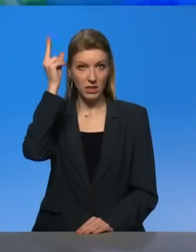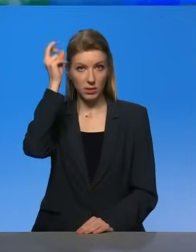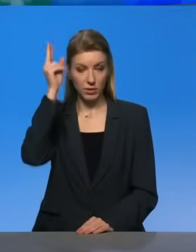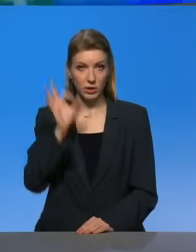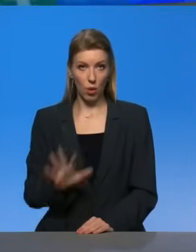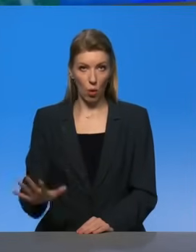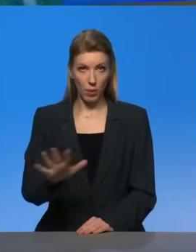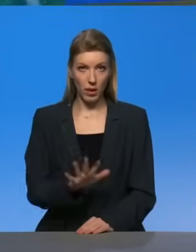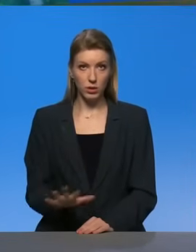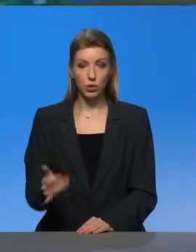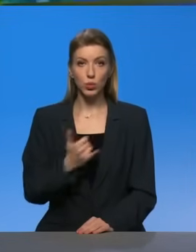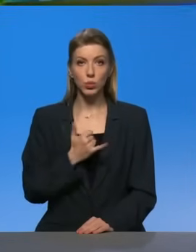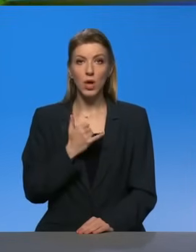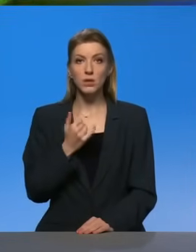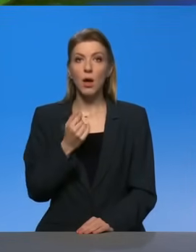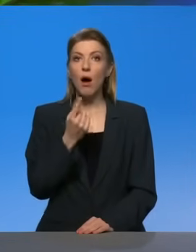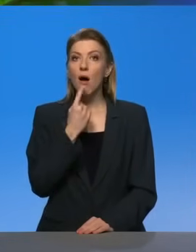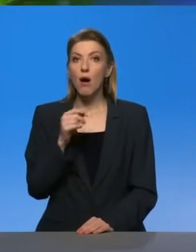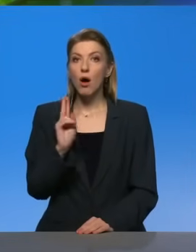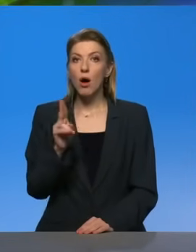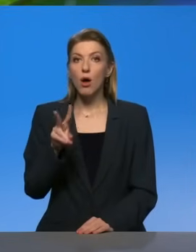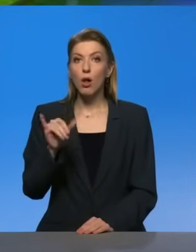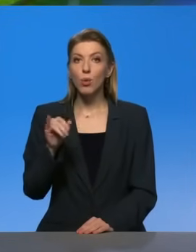Муроме, клубнику выращивали свою.